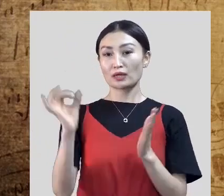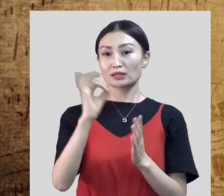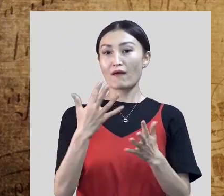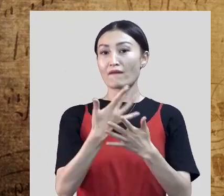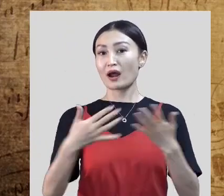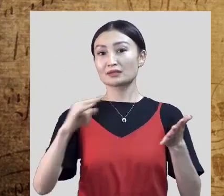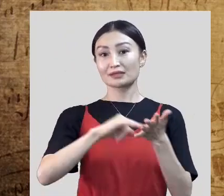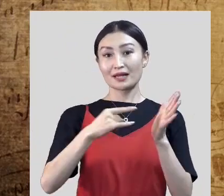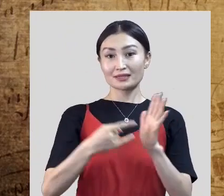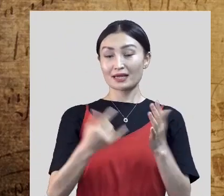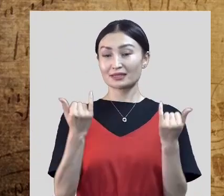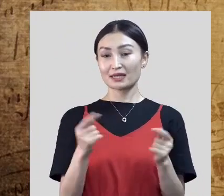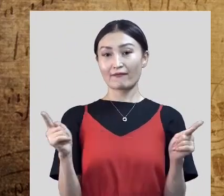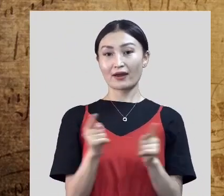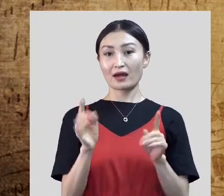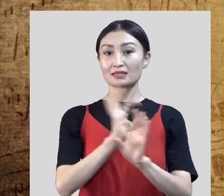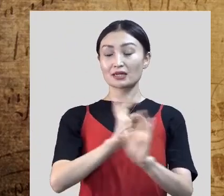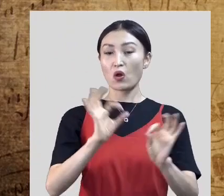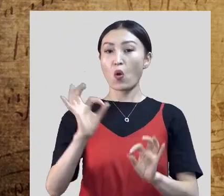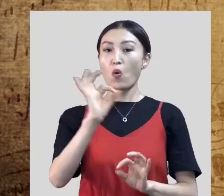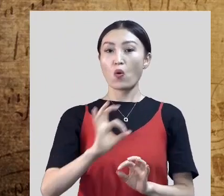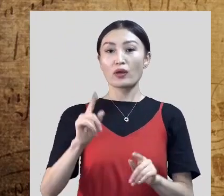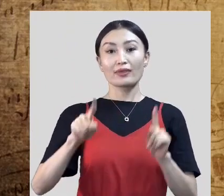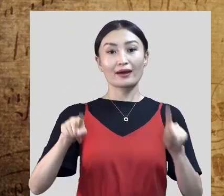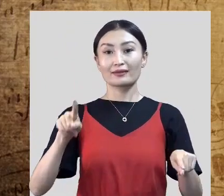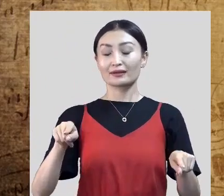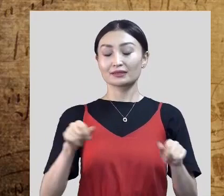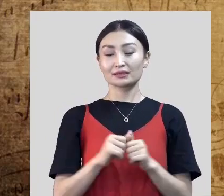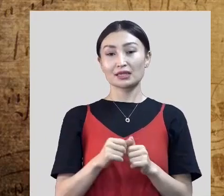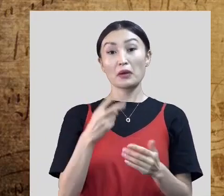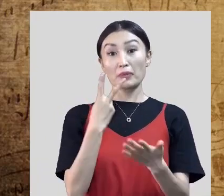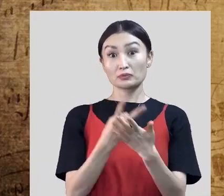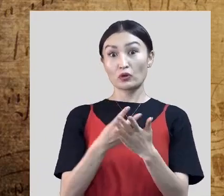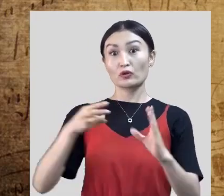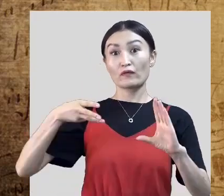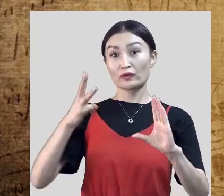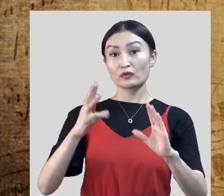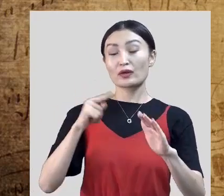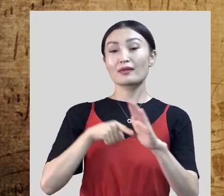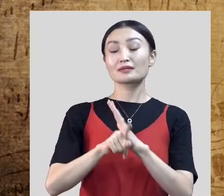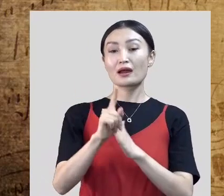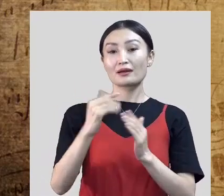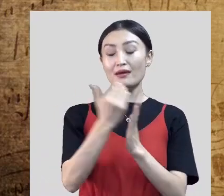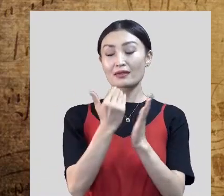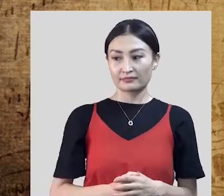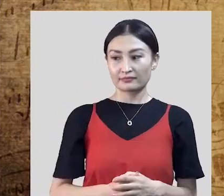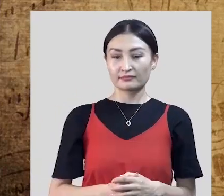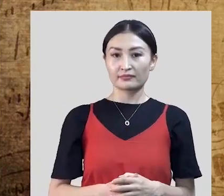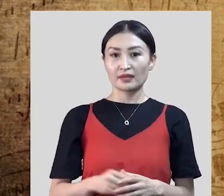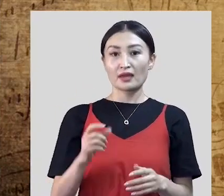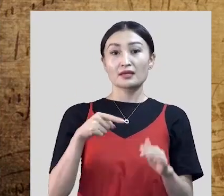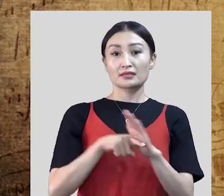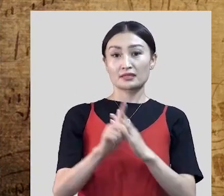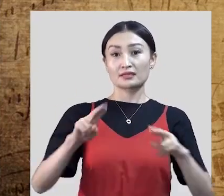разных классах. Сейчас я вкратце расскажу о некоторых из них. Посмотрим видео про начальный этап государственности Кыргызстана.